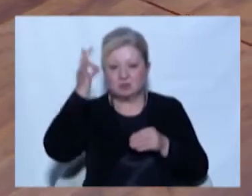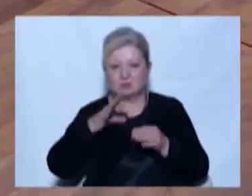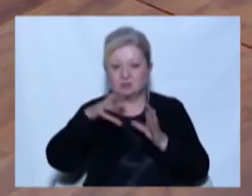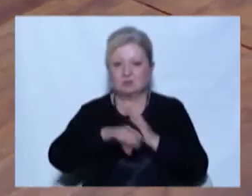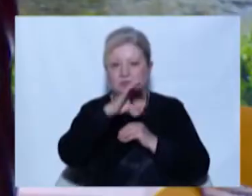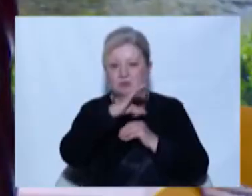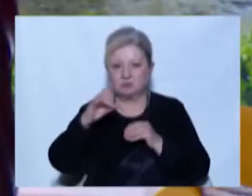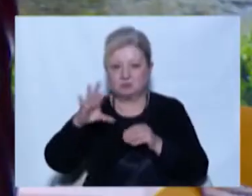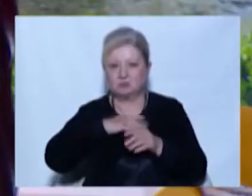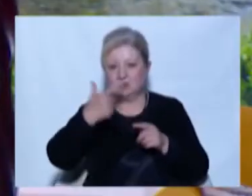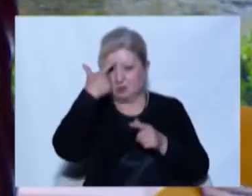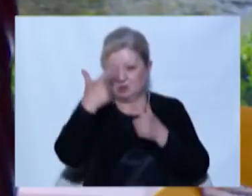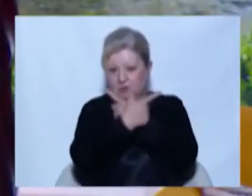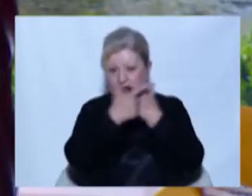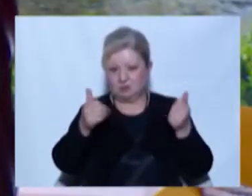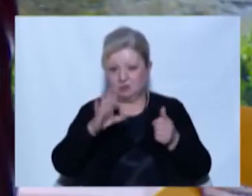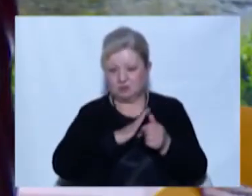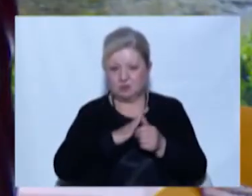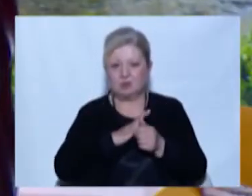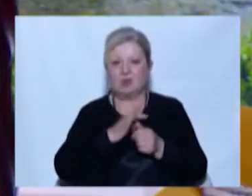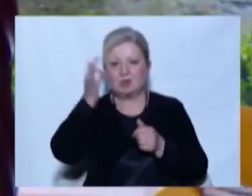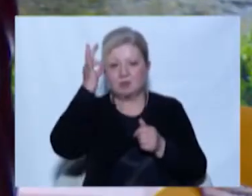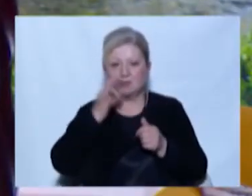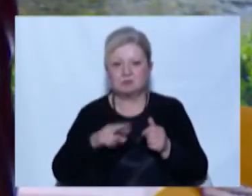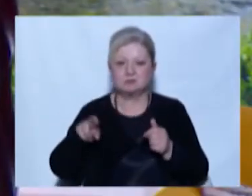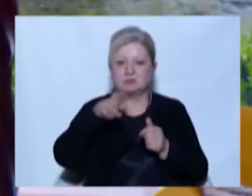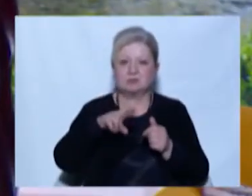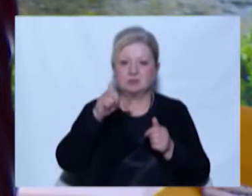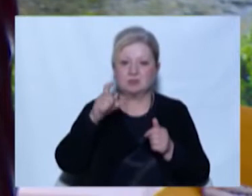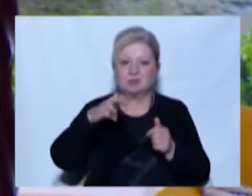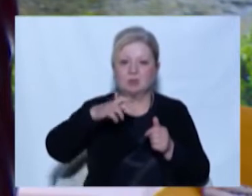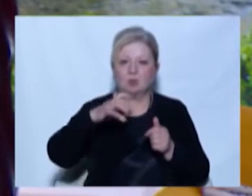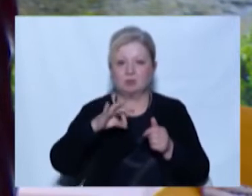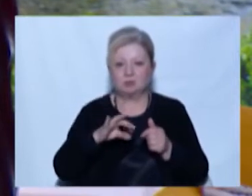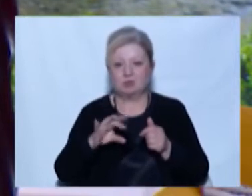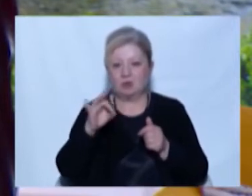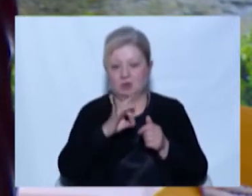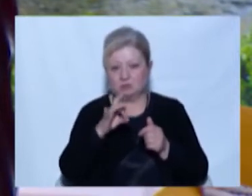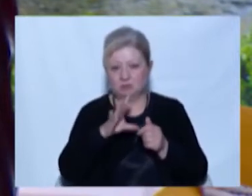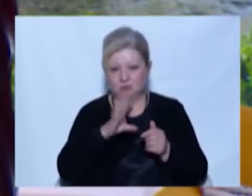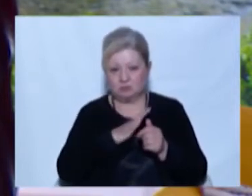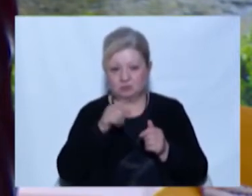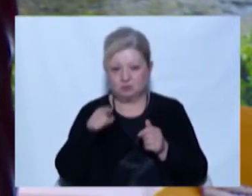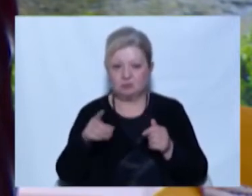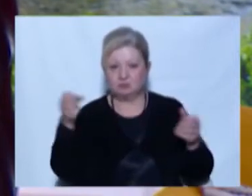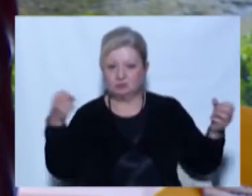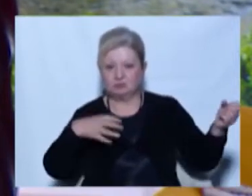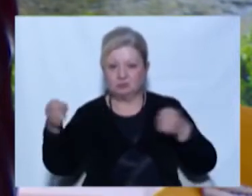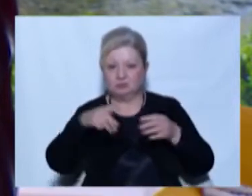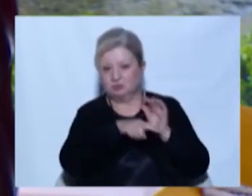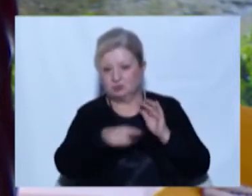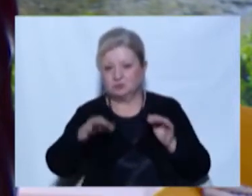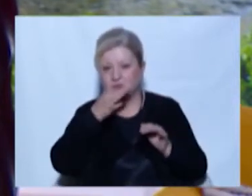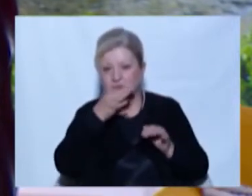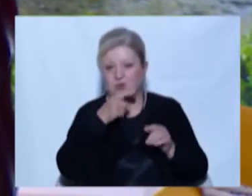ხელისუფლებამ გამოაცხადა გერმანიის დემოკრატიული რესპუბლიკის შექმნა და უცებ 1949 წელს მოკავშირეებთან დაპირისპირების შედეგად